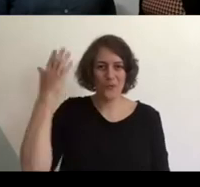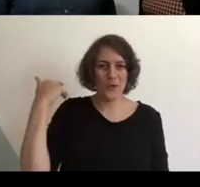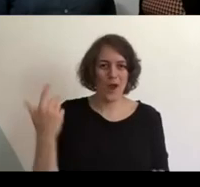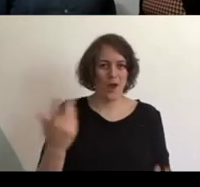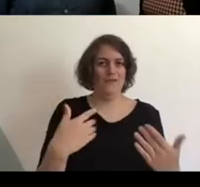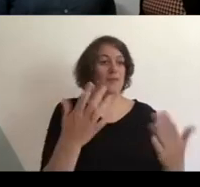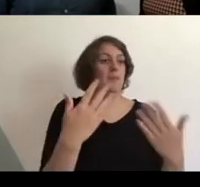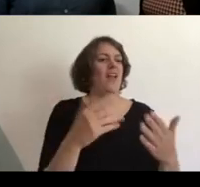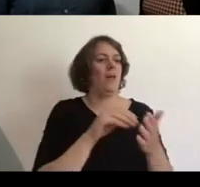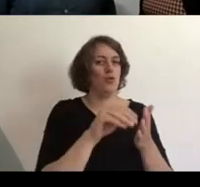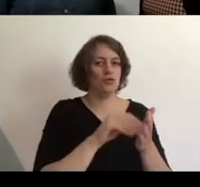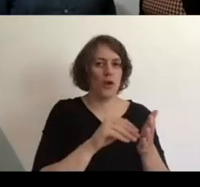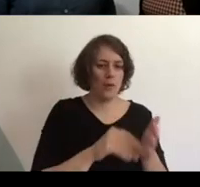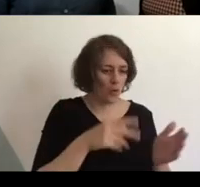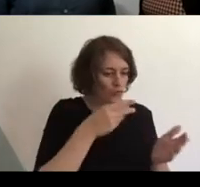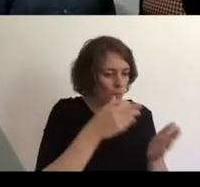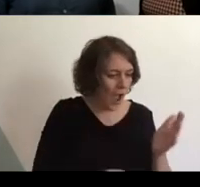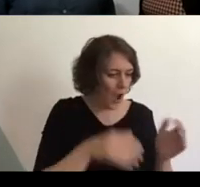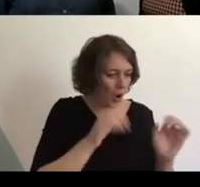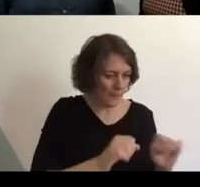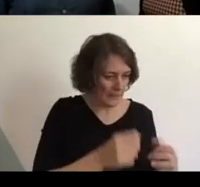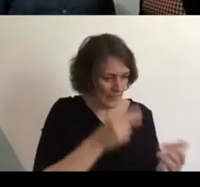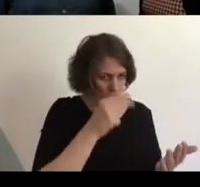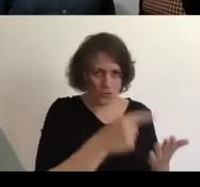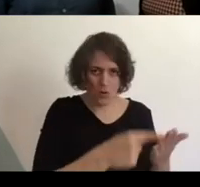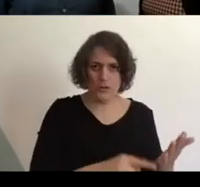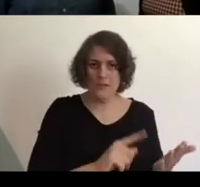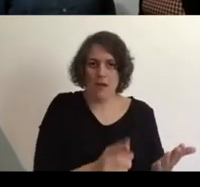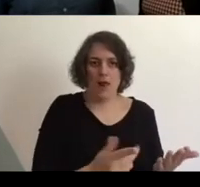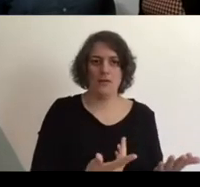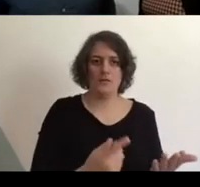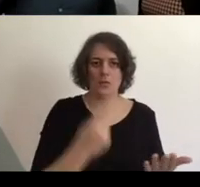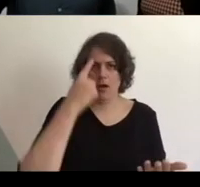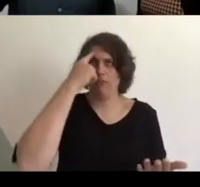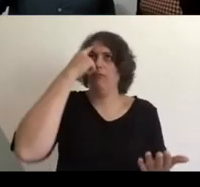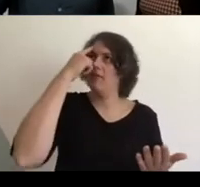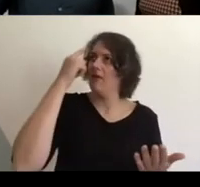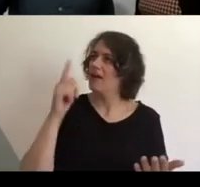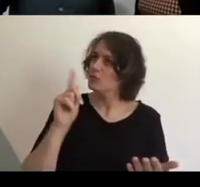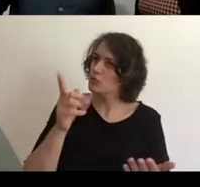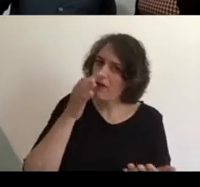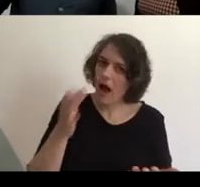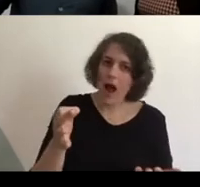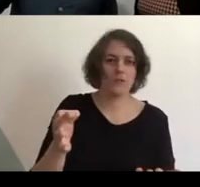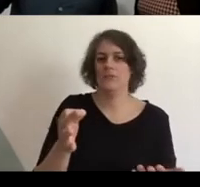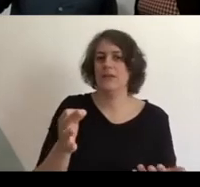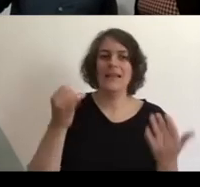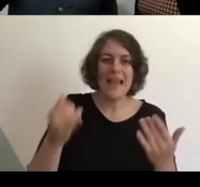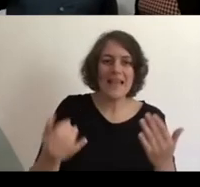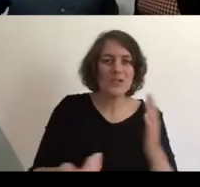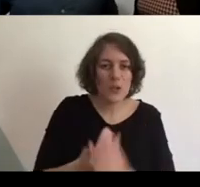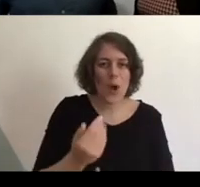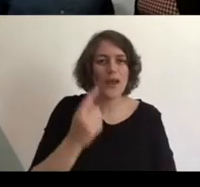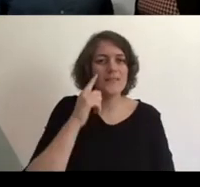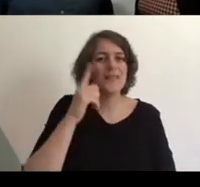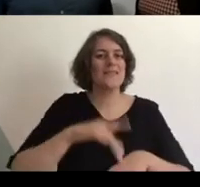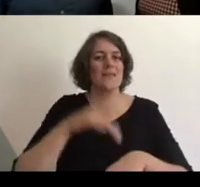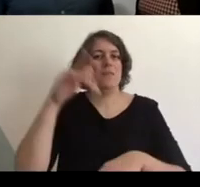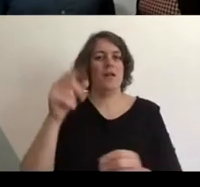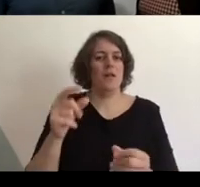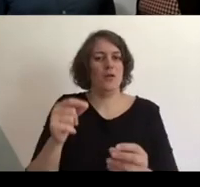auch Sprachkompetenzen, noch bin ich überhaupt auf die Idee gekommen, danach zu fragen. Und das ist, glaube ich, also das